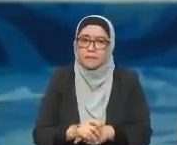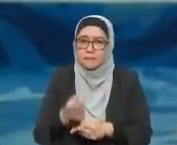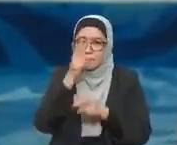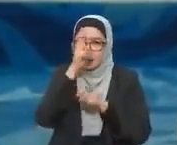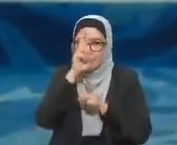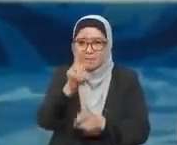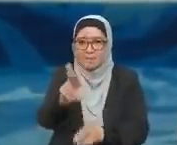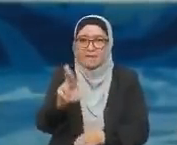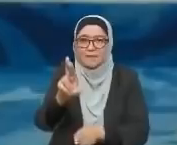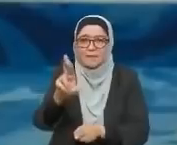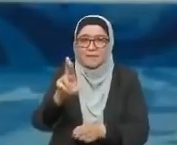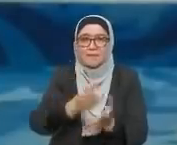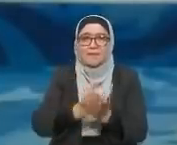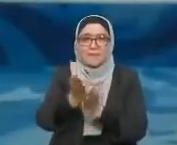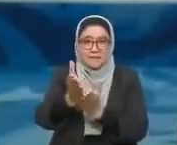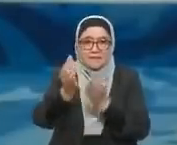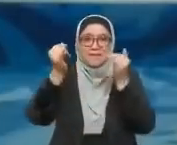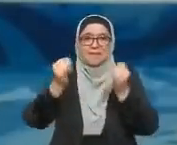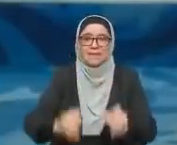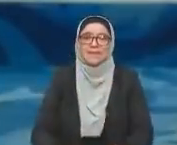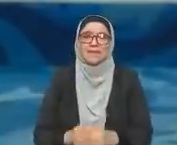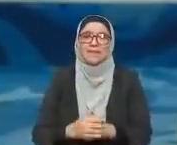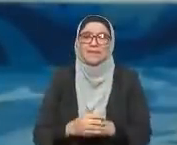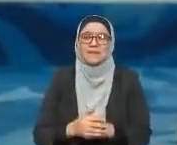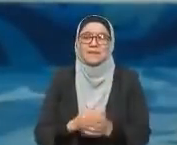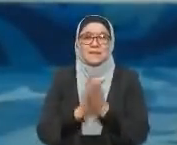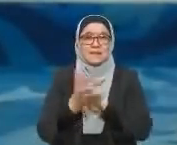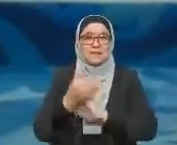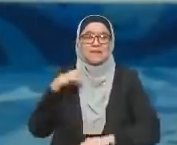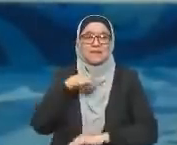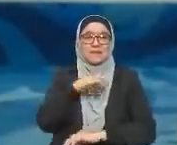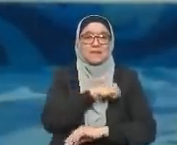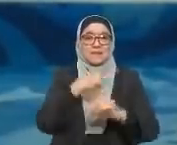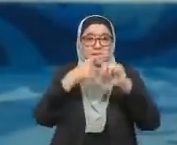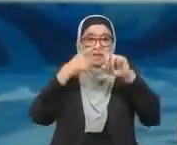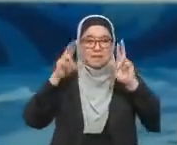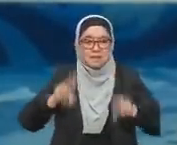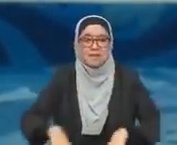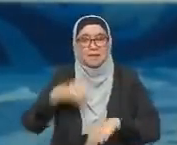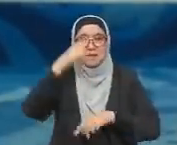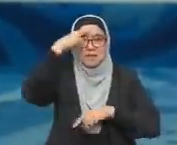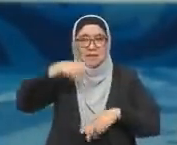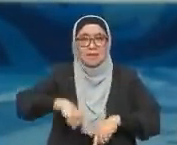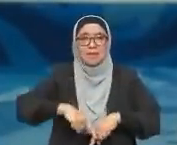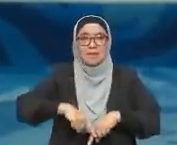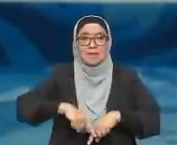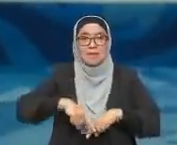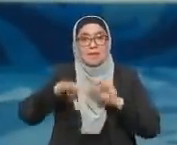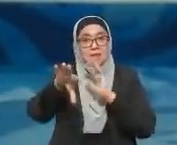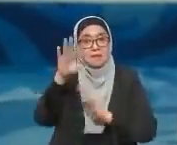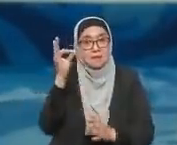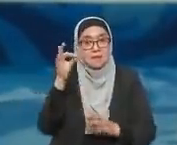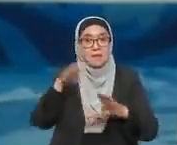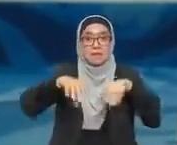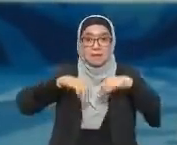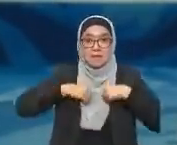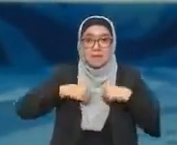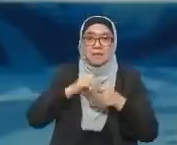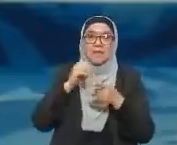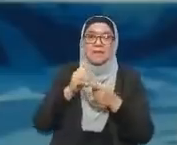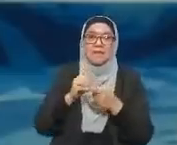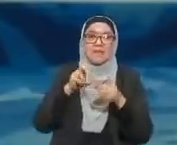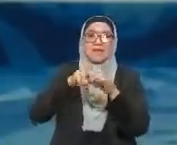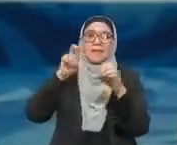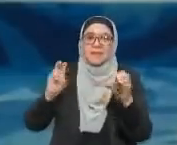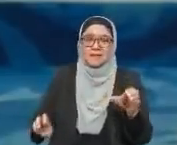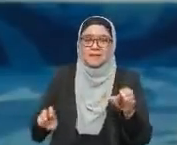menghormati hak seorang individu sebagai ahli dewan untuk memilih Gmail atau keluar tapi ini sebagai